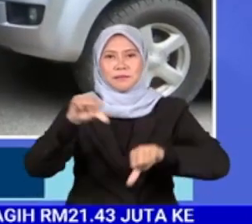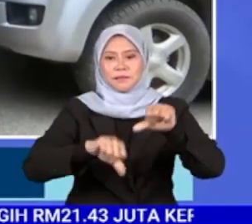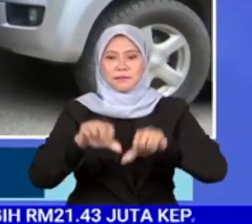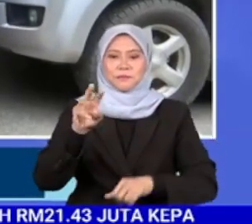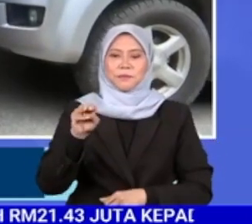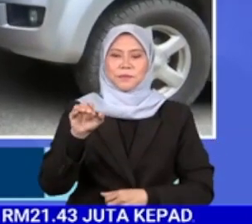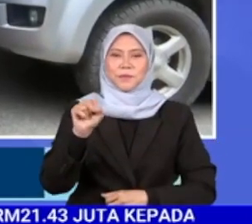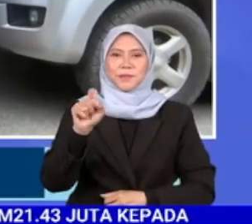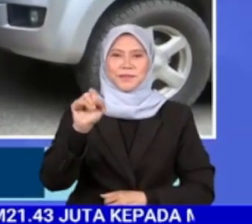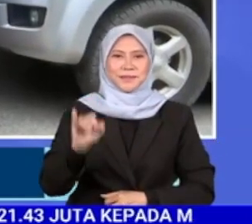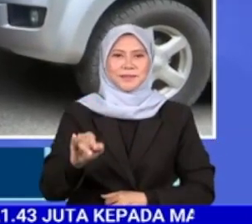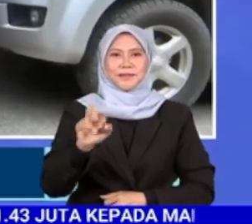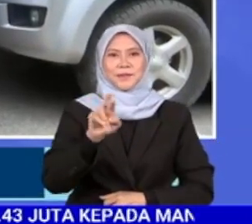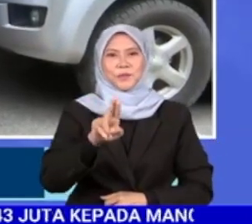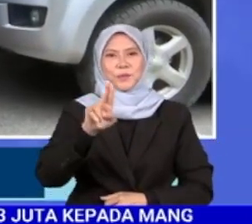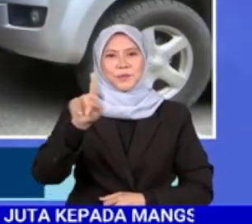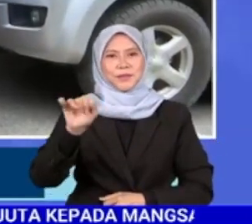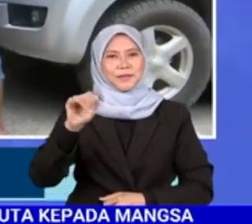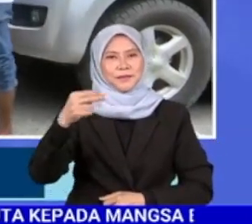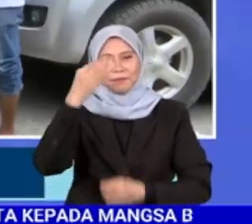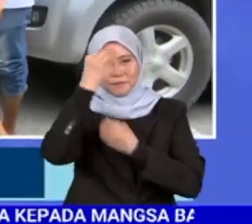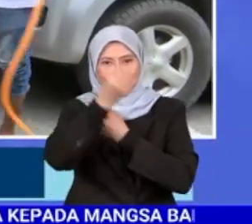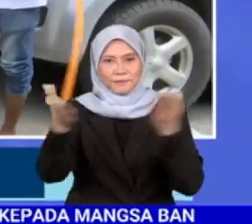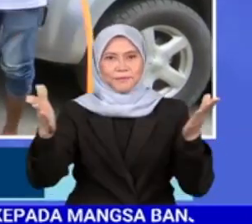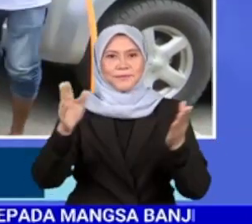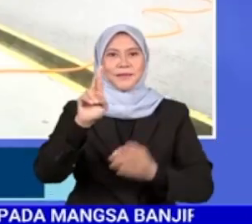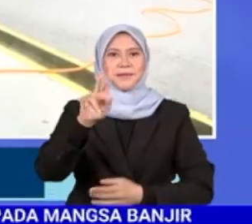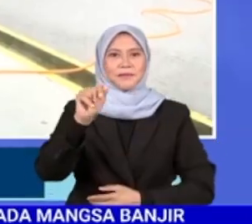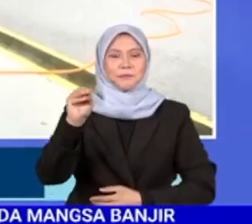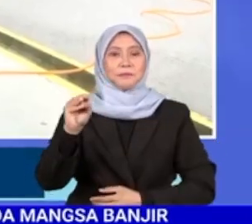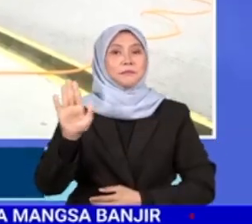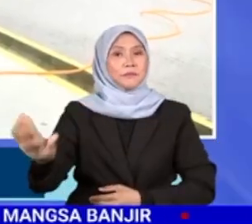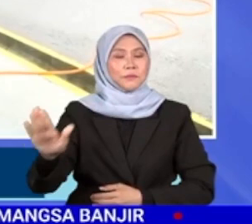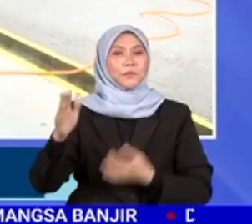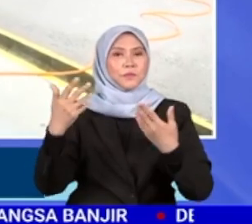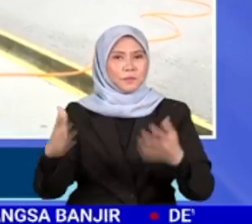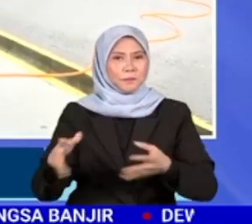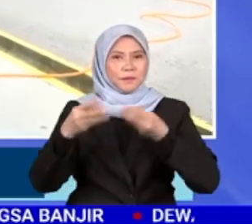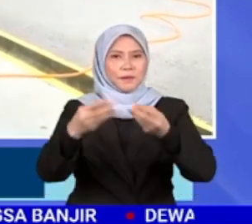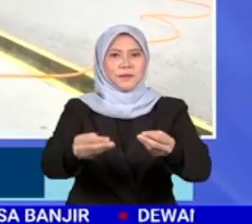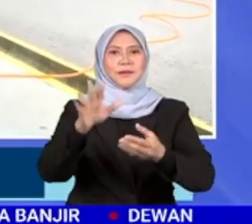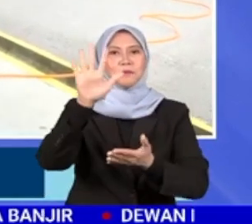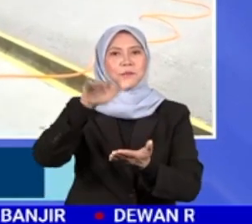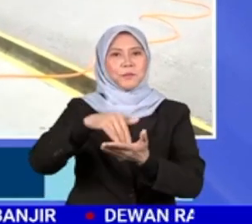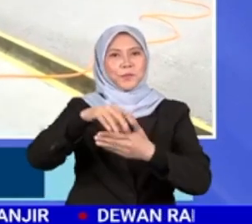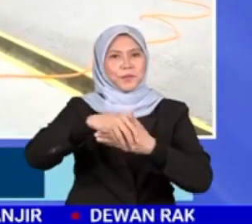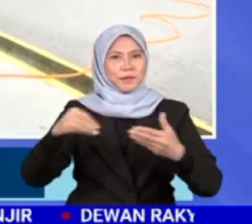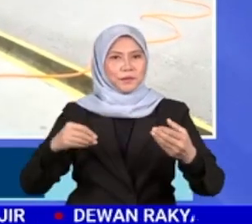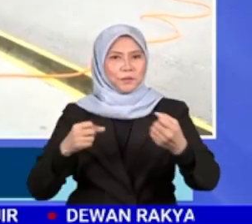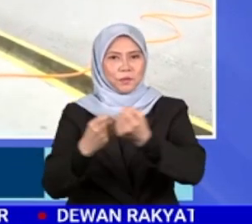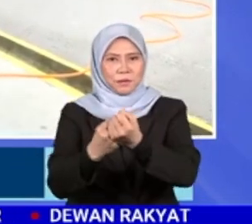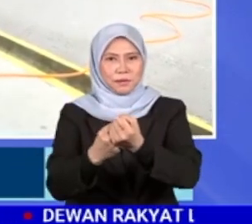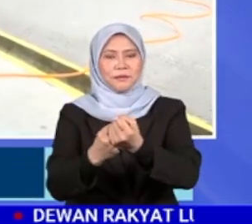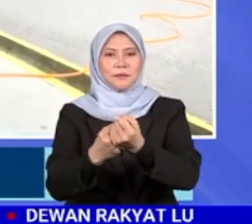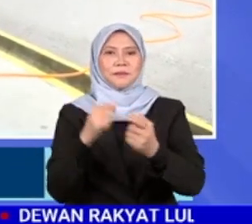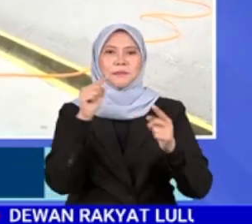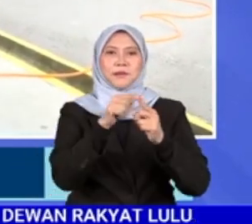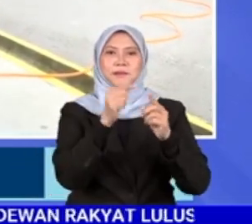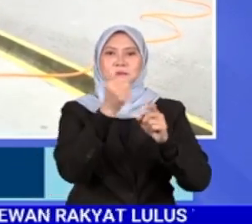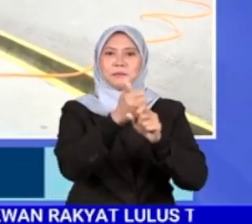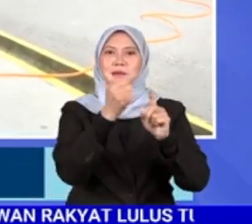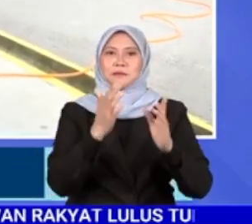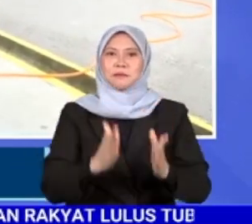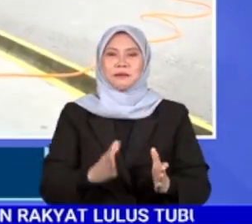MOSI, Ruzia Syafi'i, memaklumkan kepada RTM pihaknya telah memberi RM5,000 sumbangan kepada